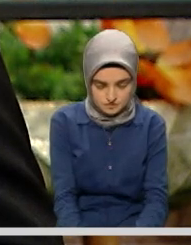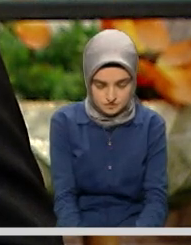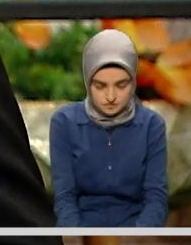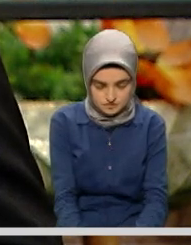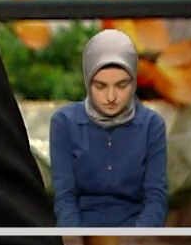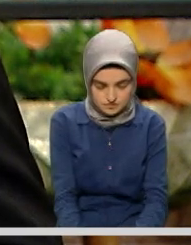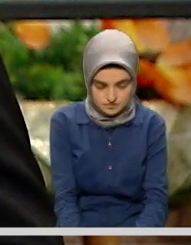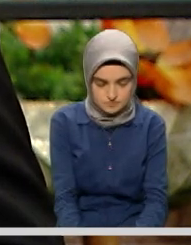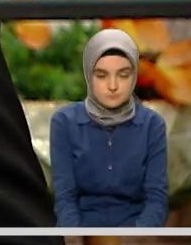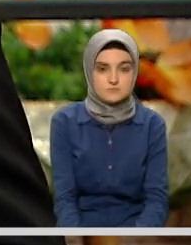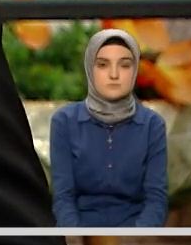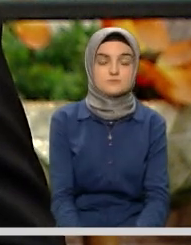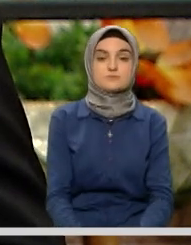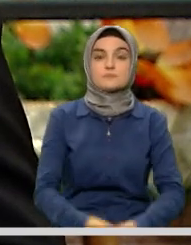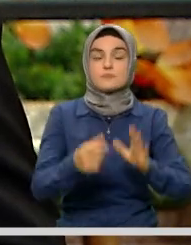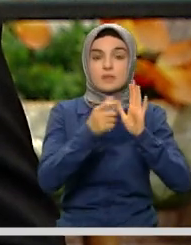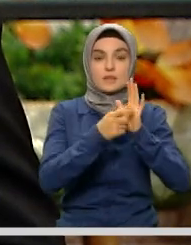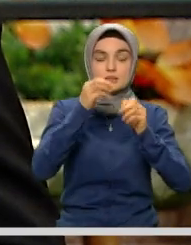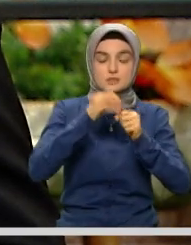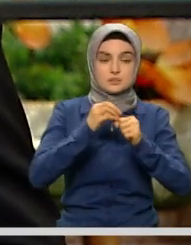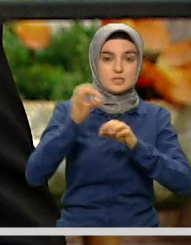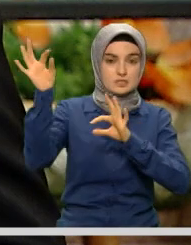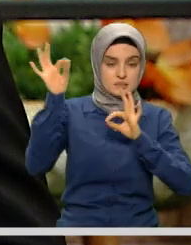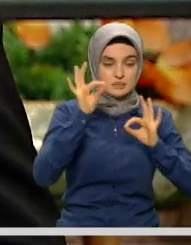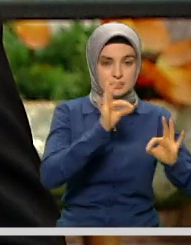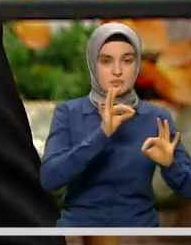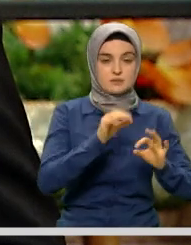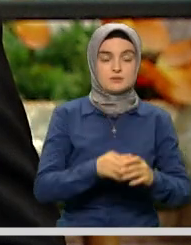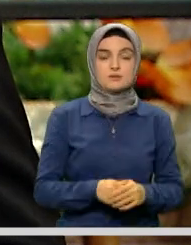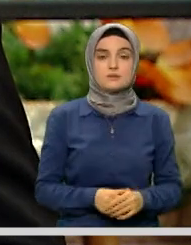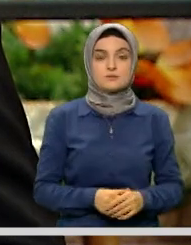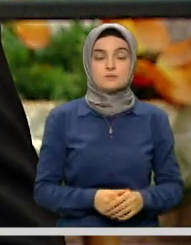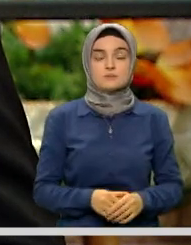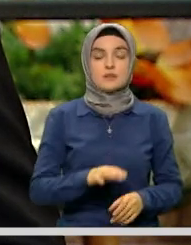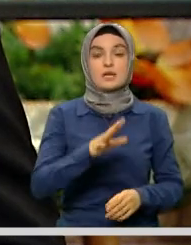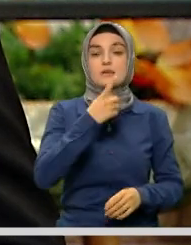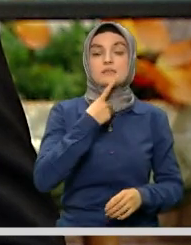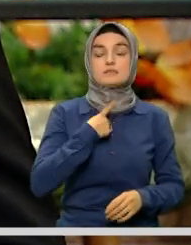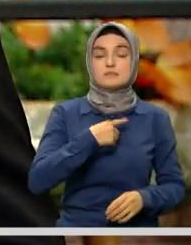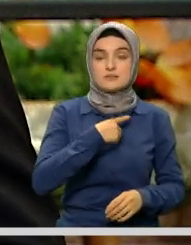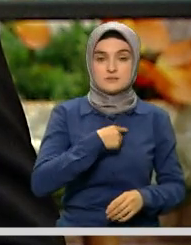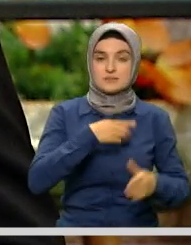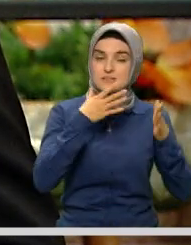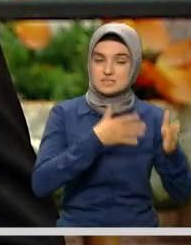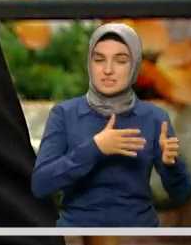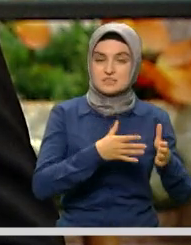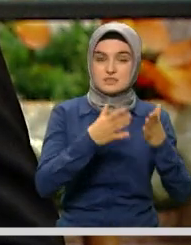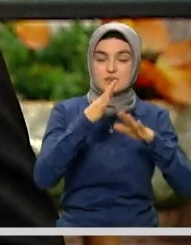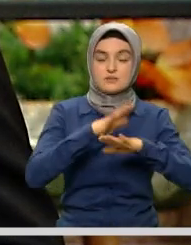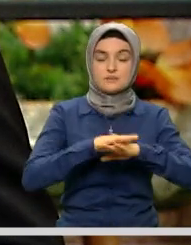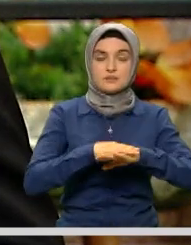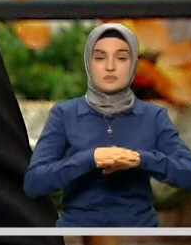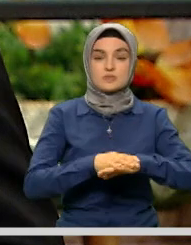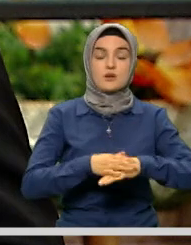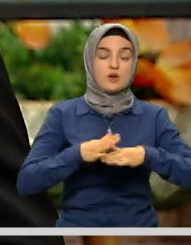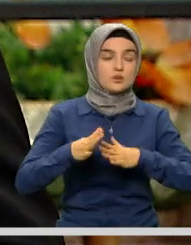اللّٰهُ وَالْغَفُورُ الرَّحِيمُ Ayet-i kerime nazil olduğunda, yani ey nefislerini israf eden, ey nefisleri aleyhinde